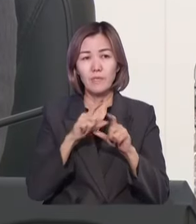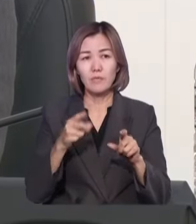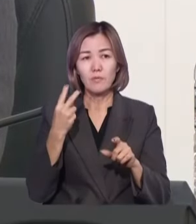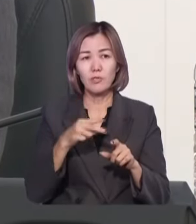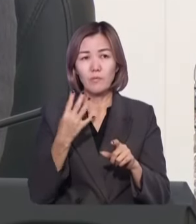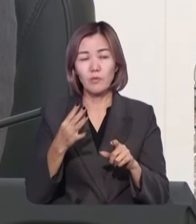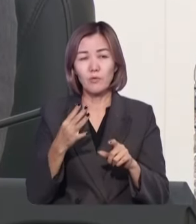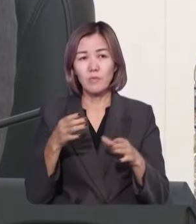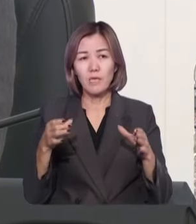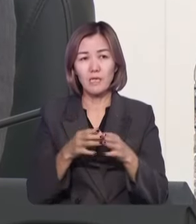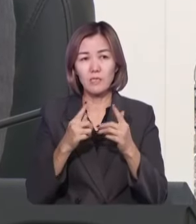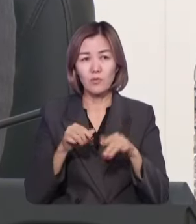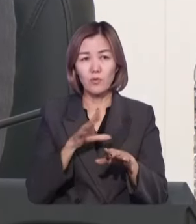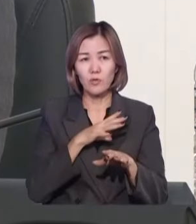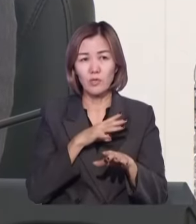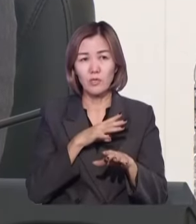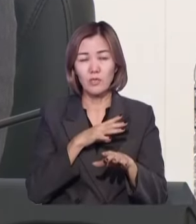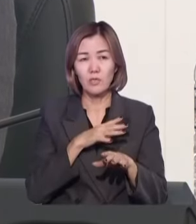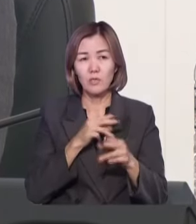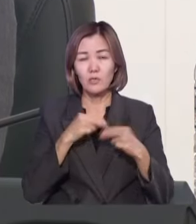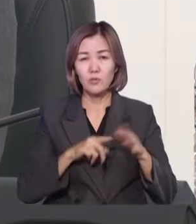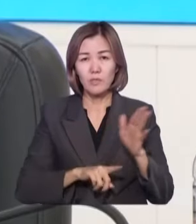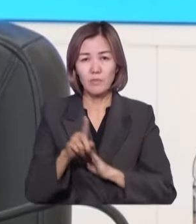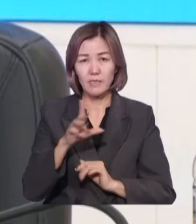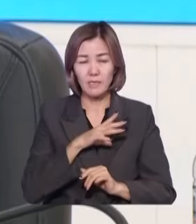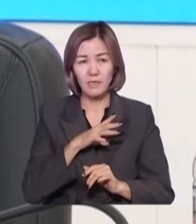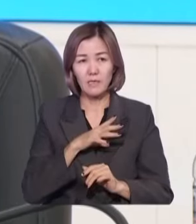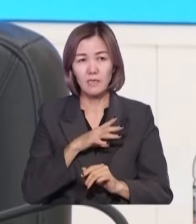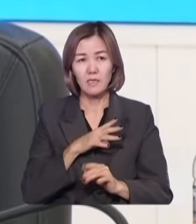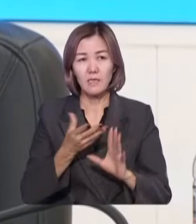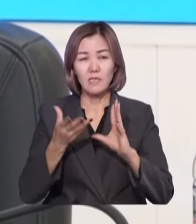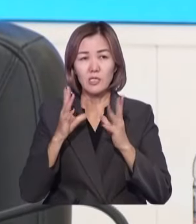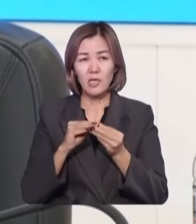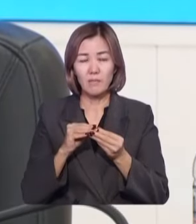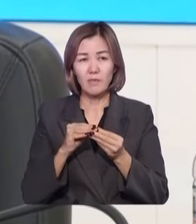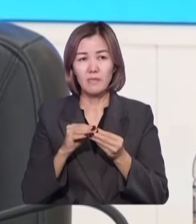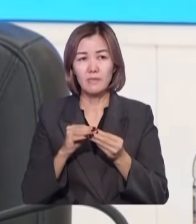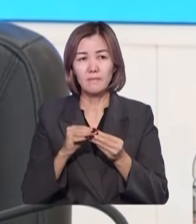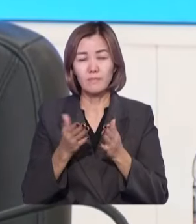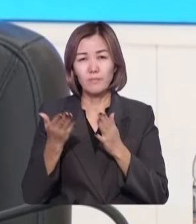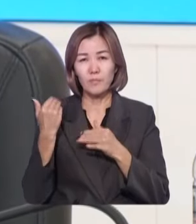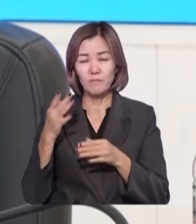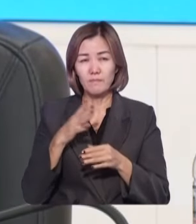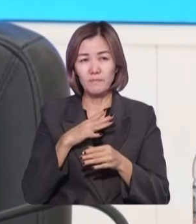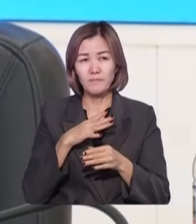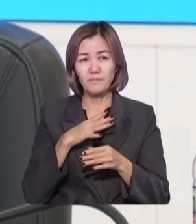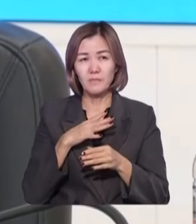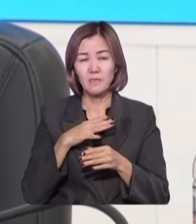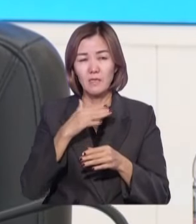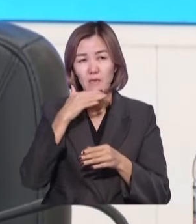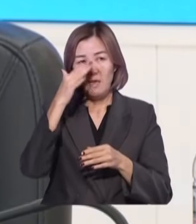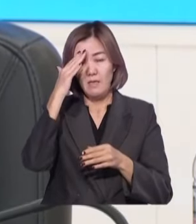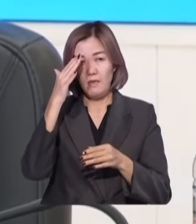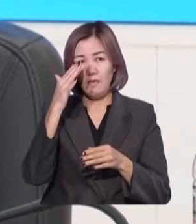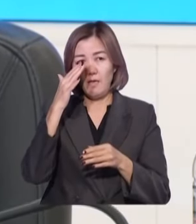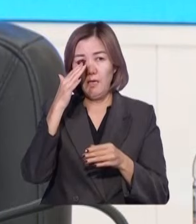25-24 мектепте әкелер кеңесін құрып, бұл жұмысты бастап кеттік. Жалпы бұрындар әкелер